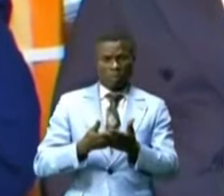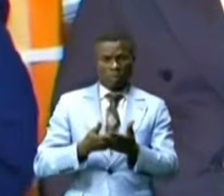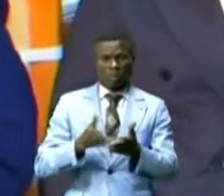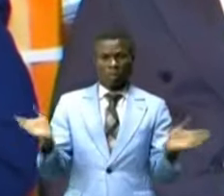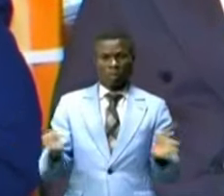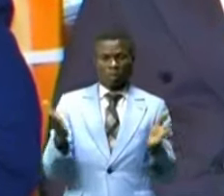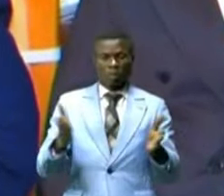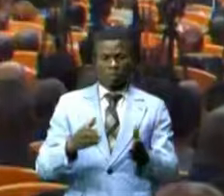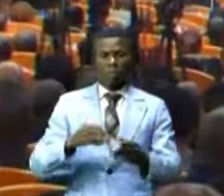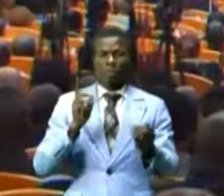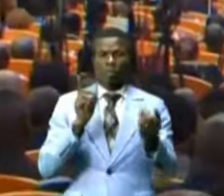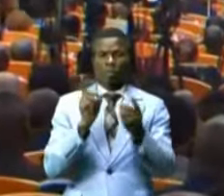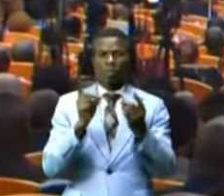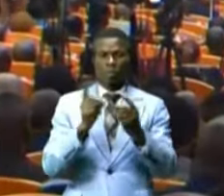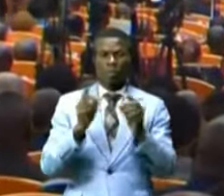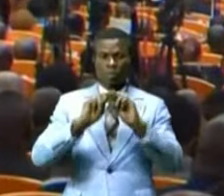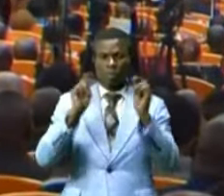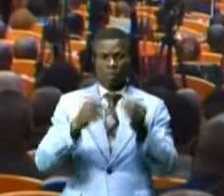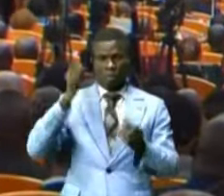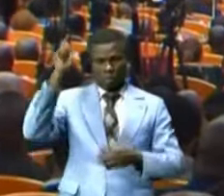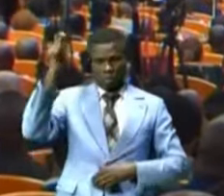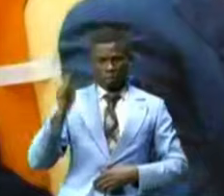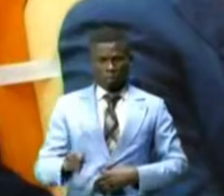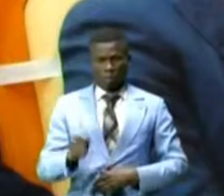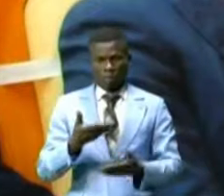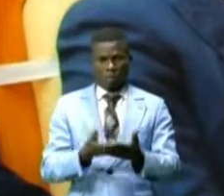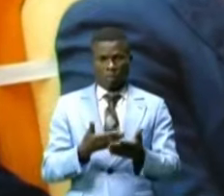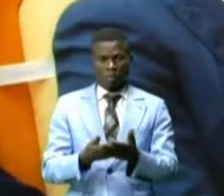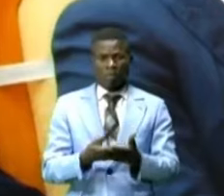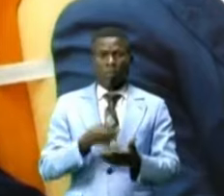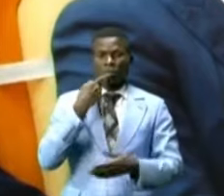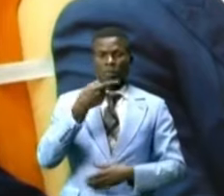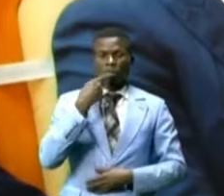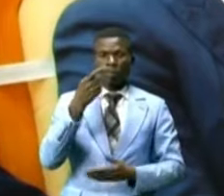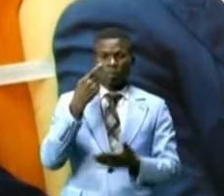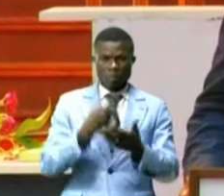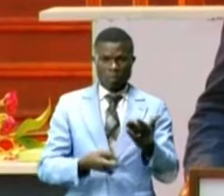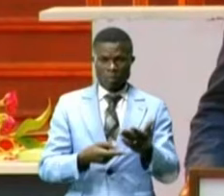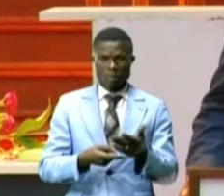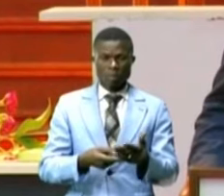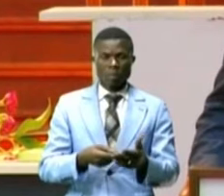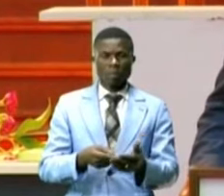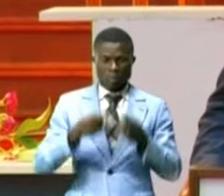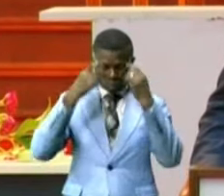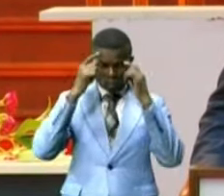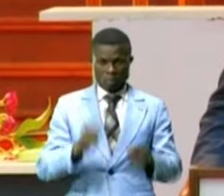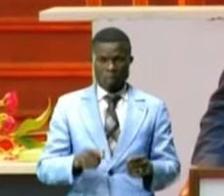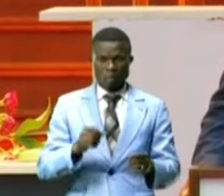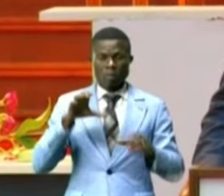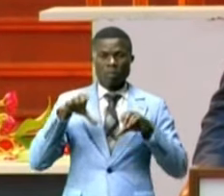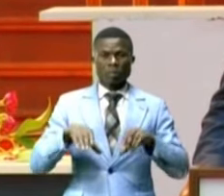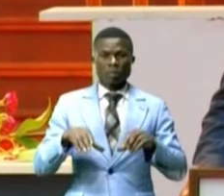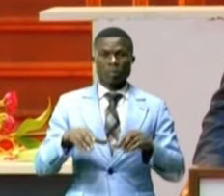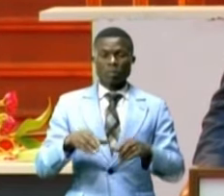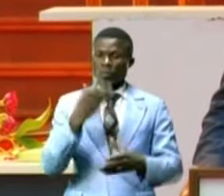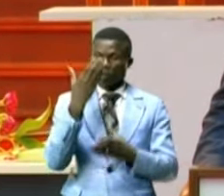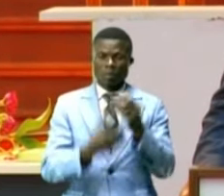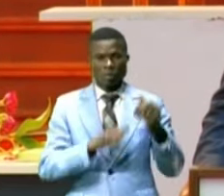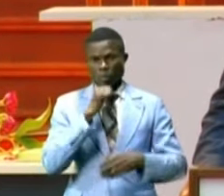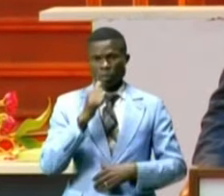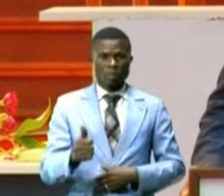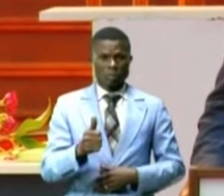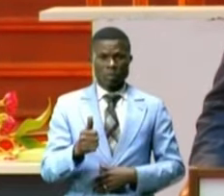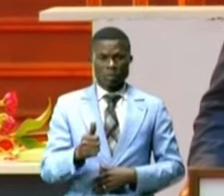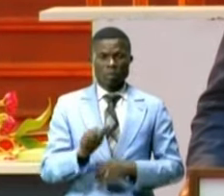une diplomatie militaire aux grands enjeux. Rien ne peut désormais être décidé sur le Congo sans le Congo.